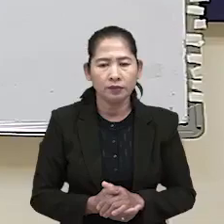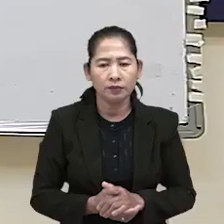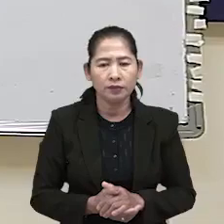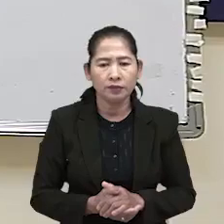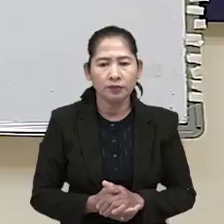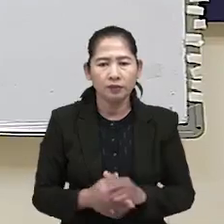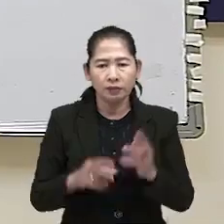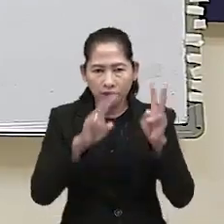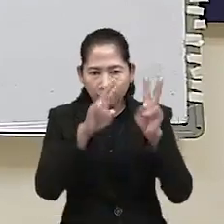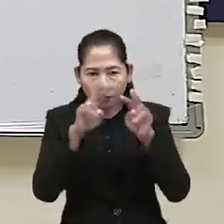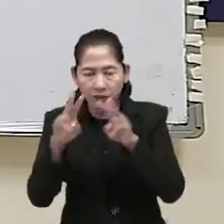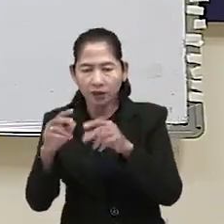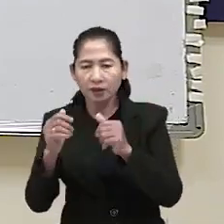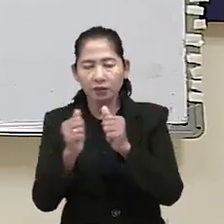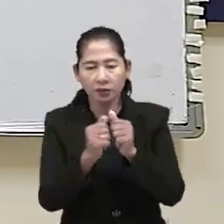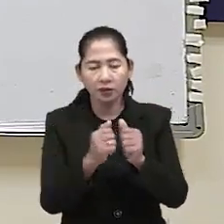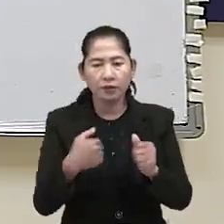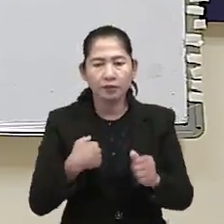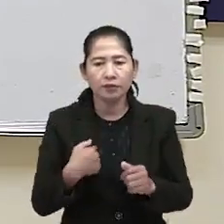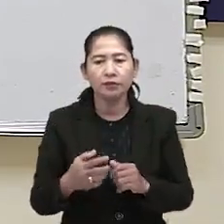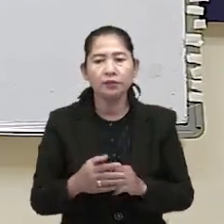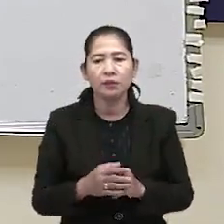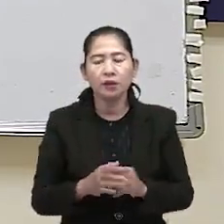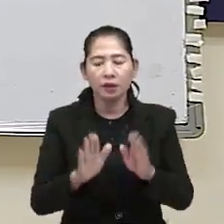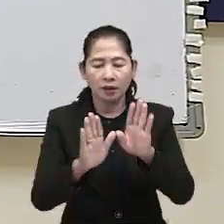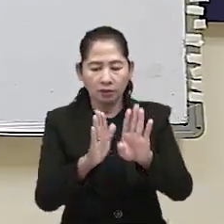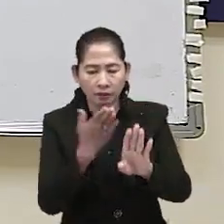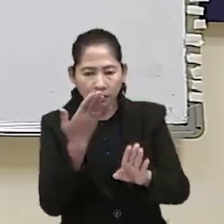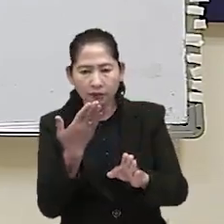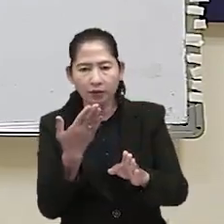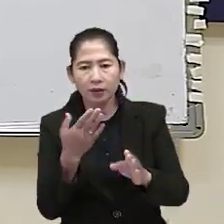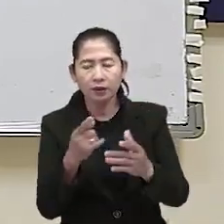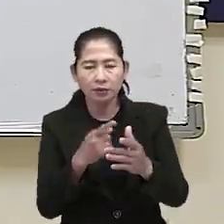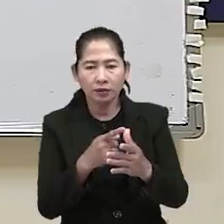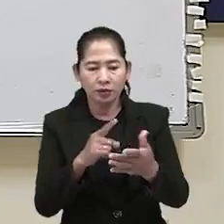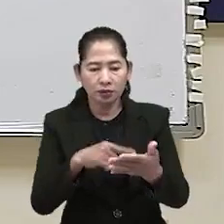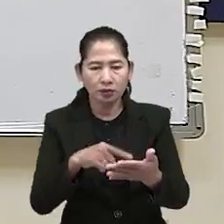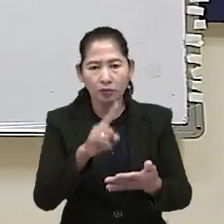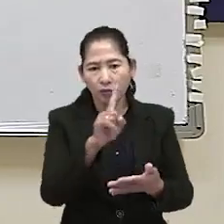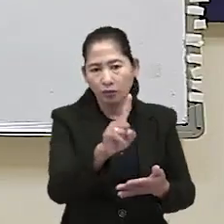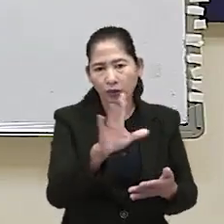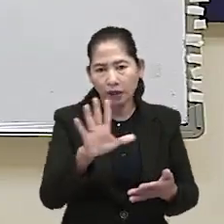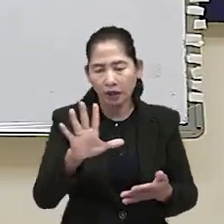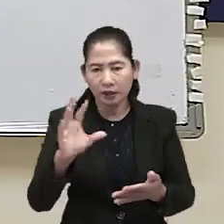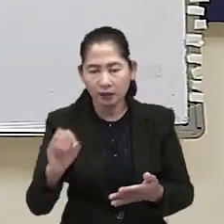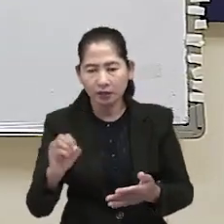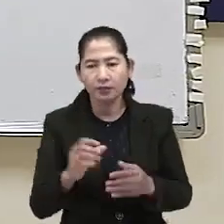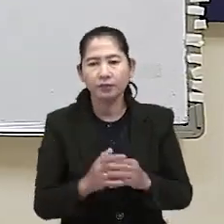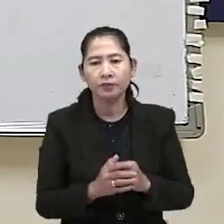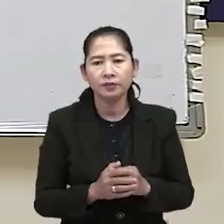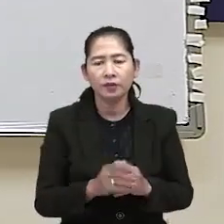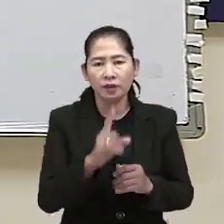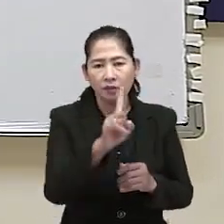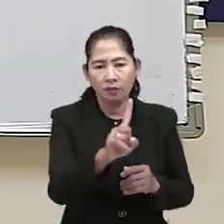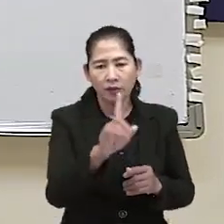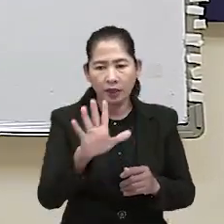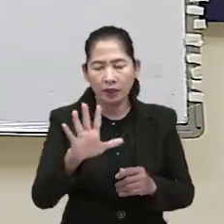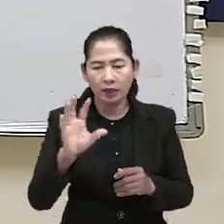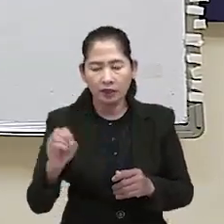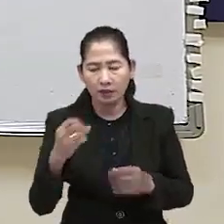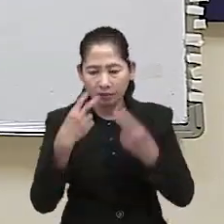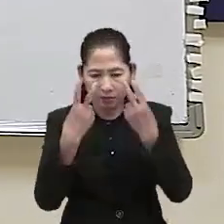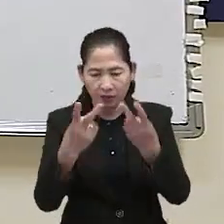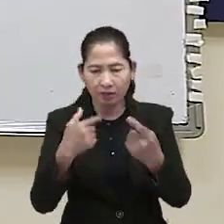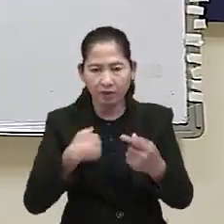តាមដានជាមួយអ្នកគ្រូណាកូនណាអាចបើកសៀវភៅមើលមកអ្នកគ្រូបាននៅទំព័រទី150កូន150កូនអាចមើលមក